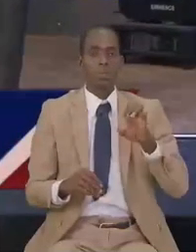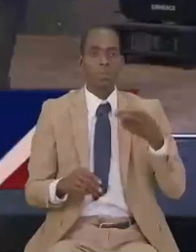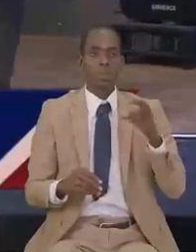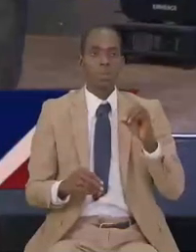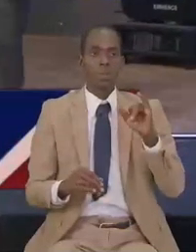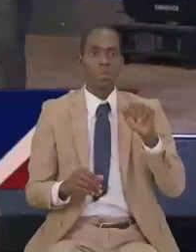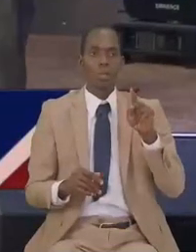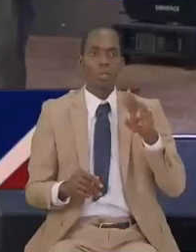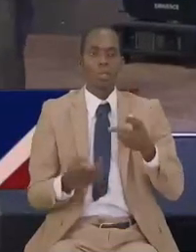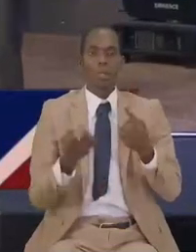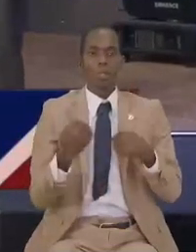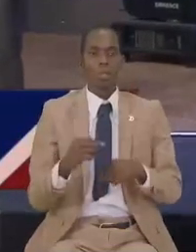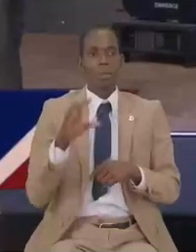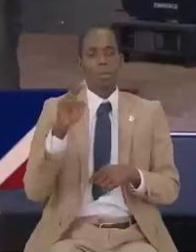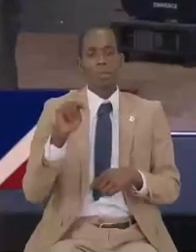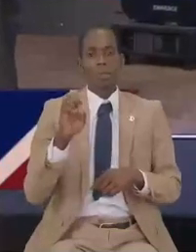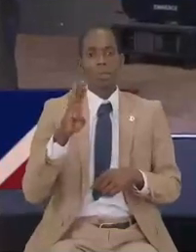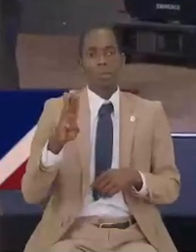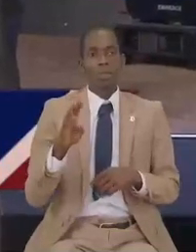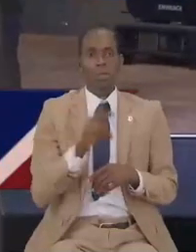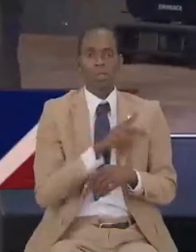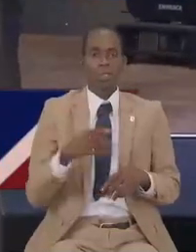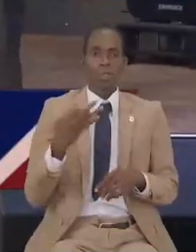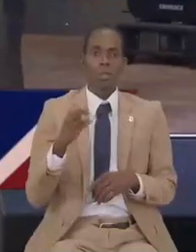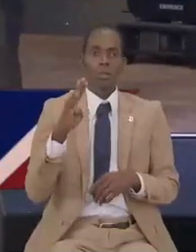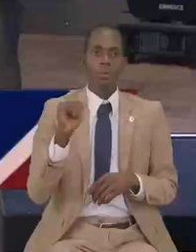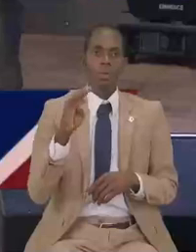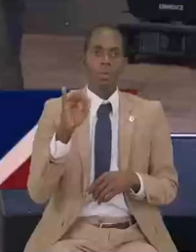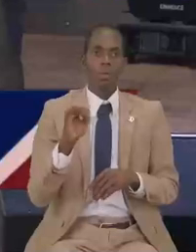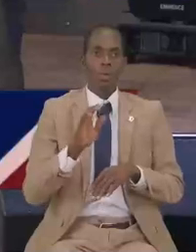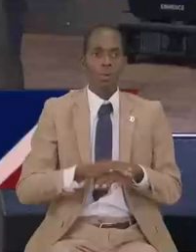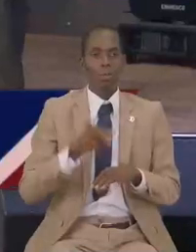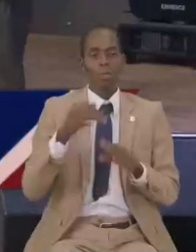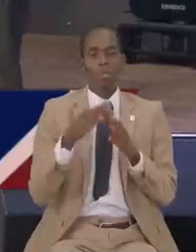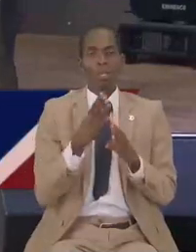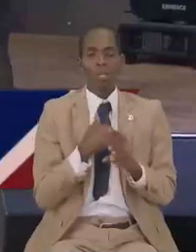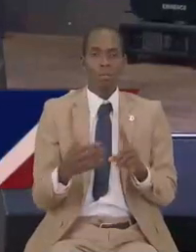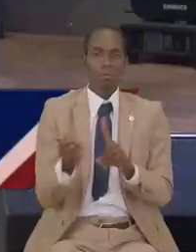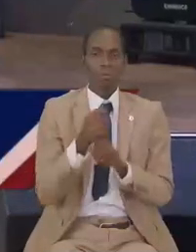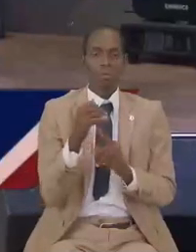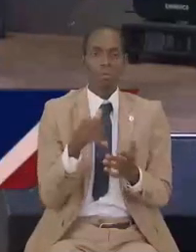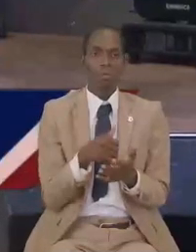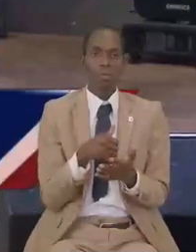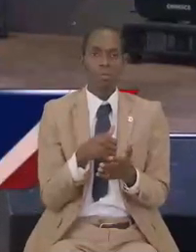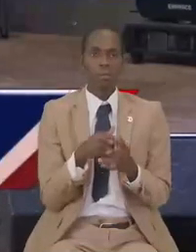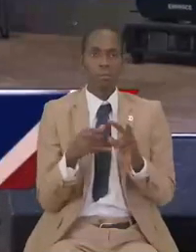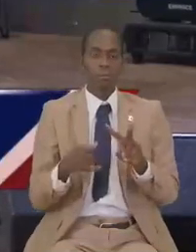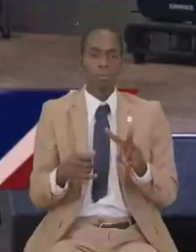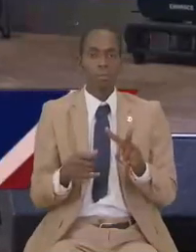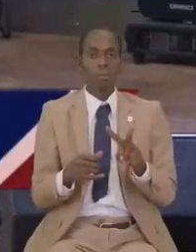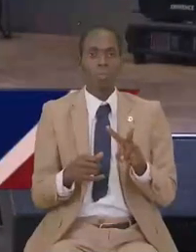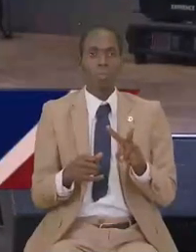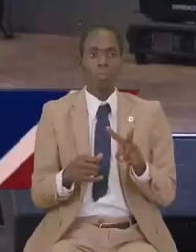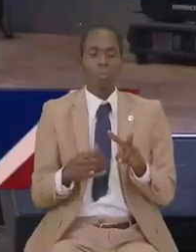Juda, Nebuchadnezzar, roi de Babylone, marcha contre Jérusalem et l'assiégea. Verset